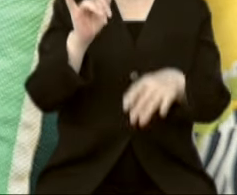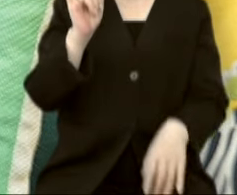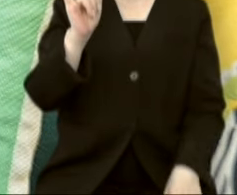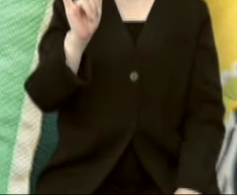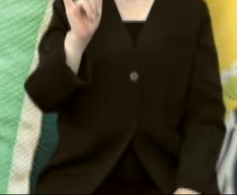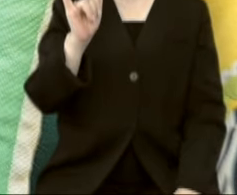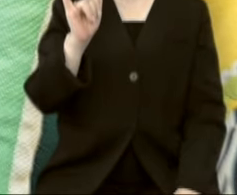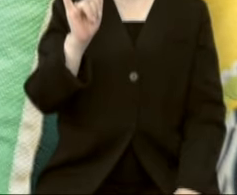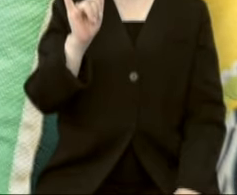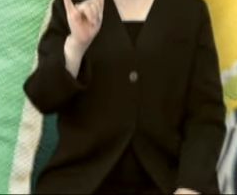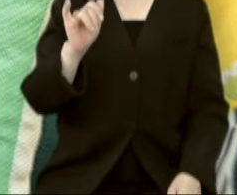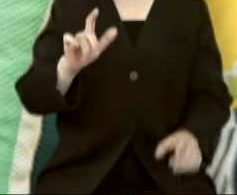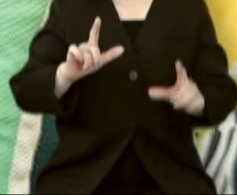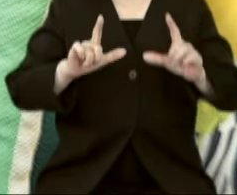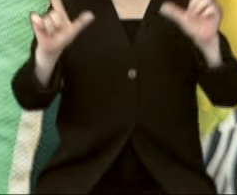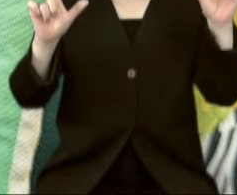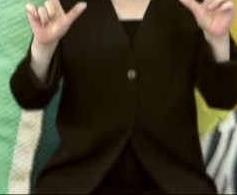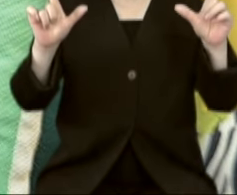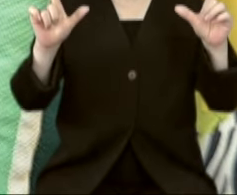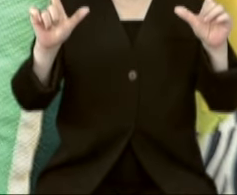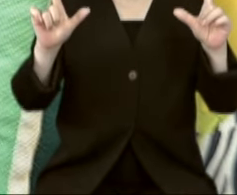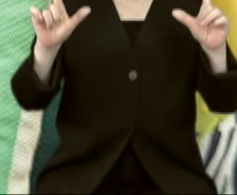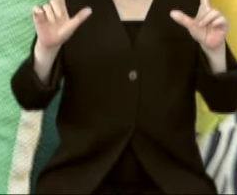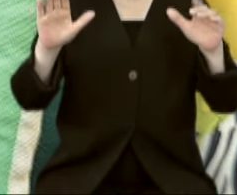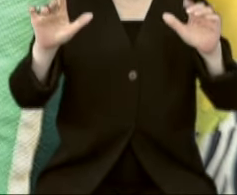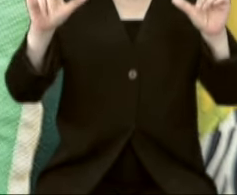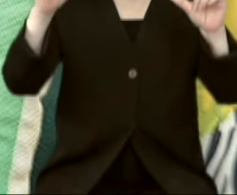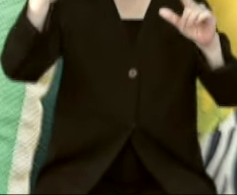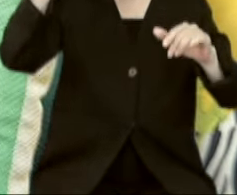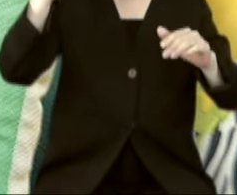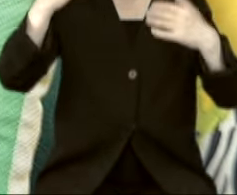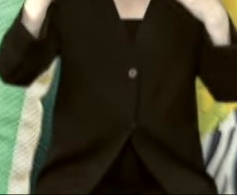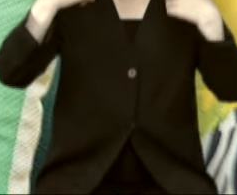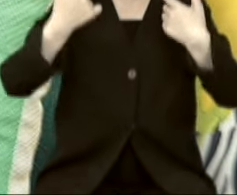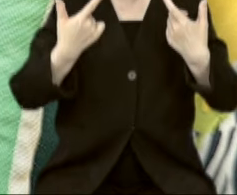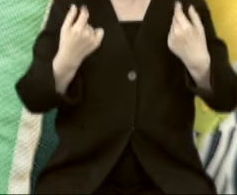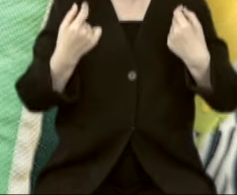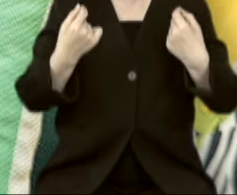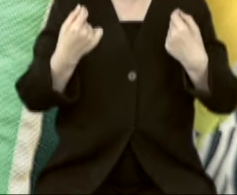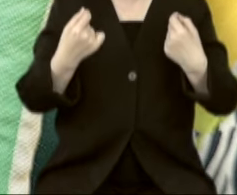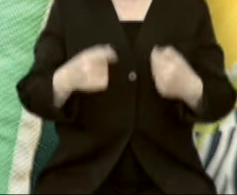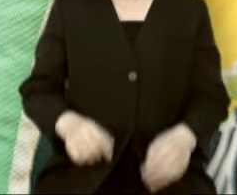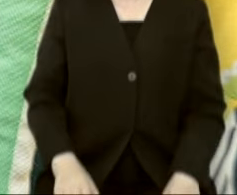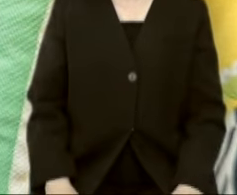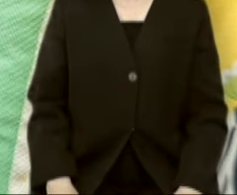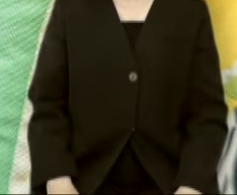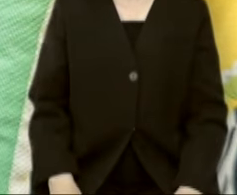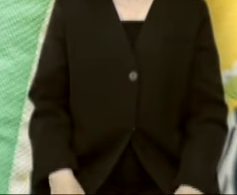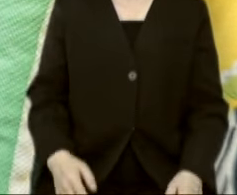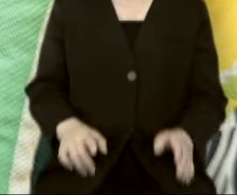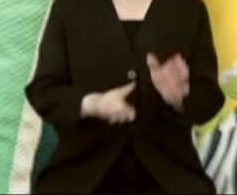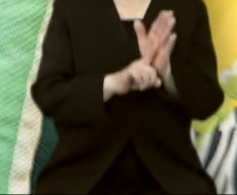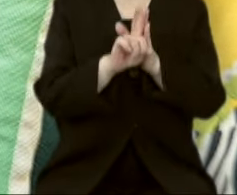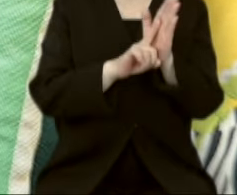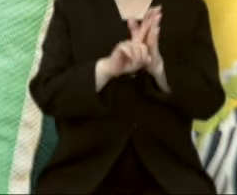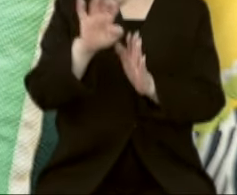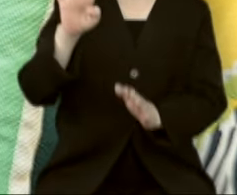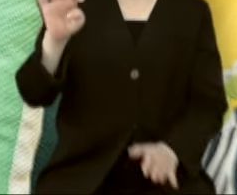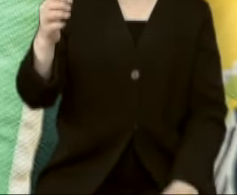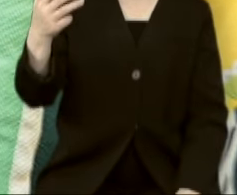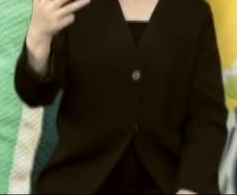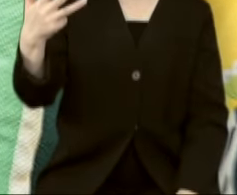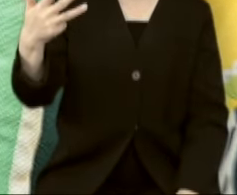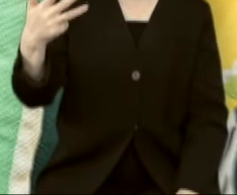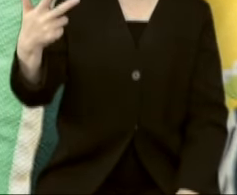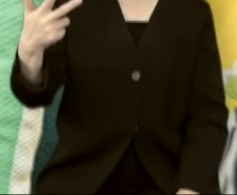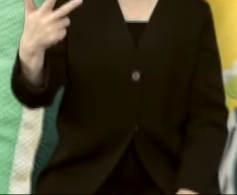네. 그러니까 날씨가 올해 한국이 많이 더웠었잖아요. 네. 그 정도 한 47도까지 되는데 전기가